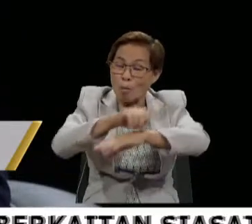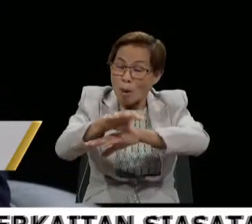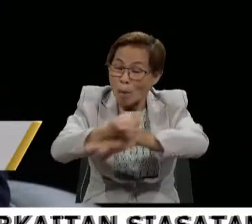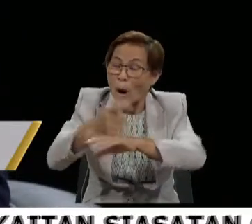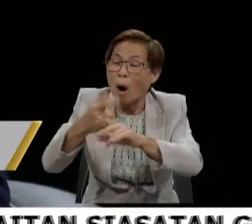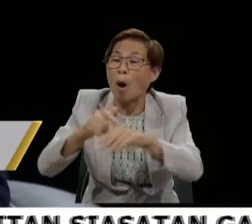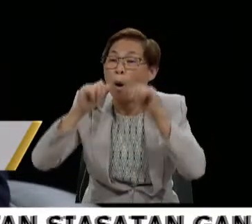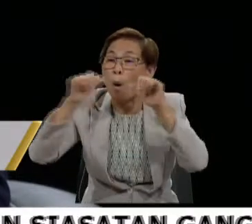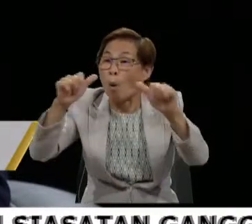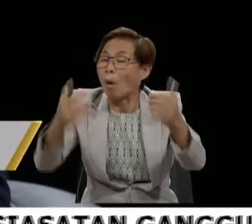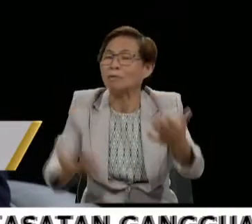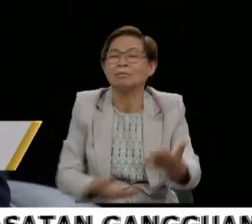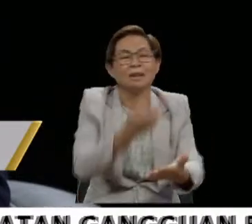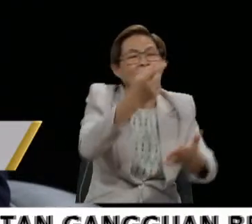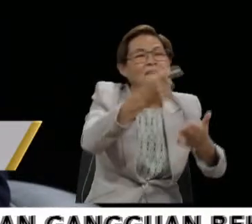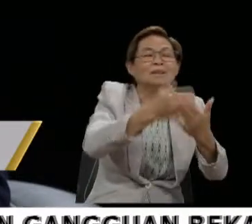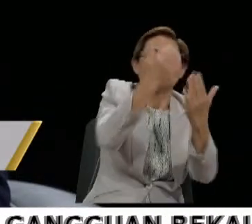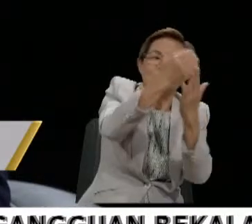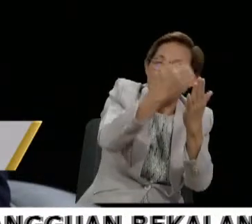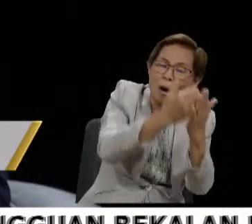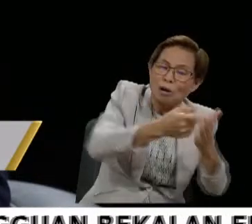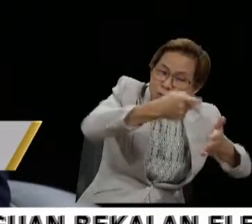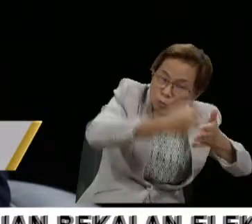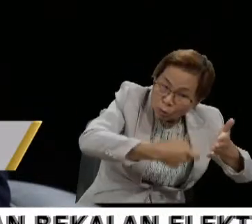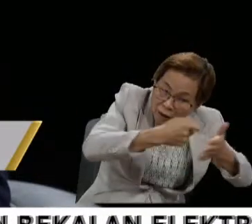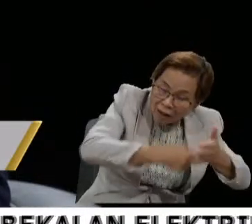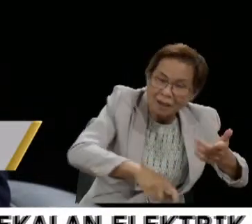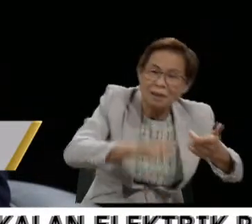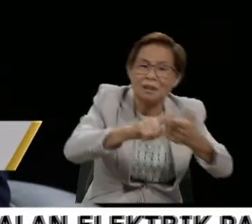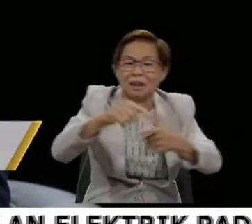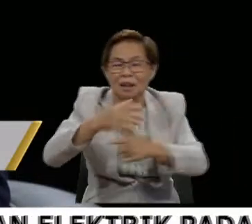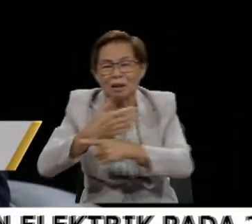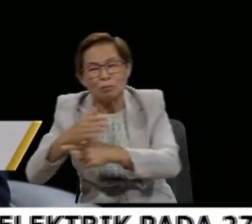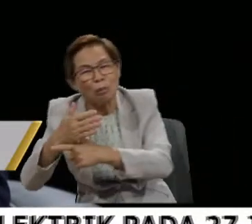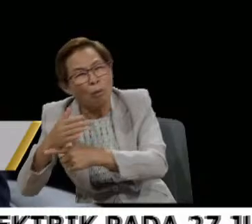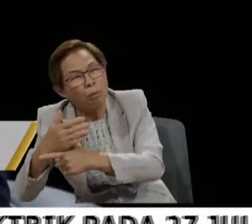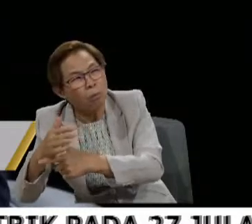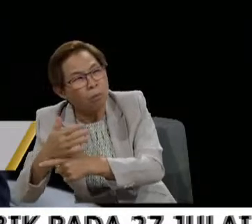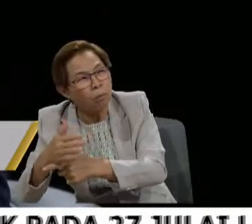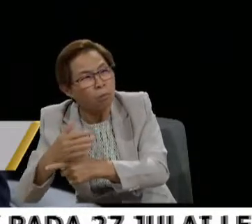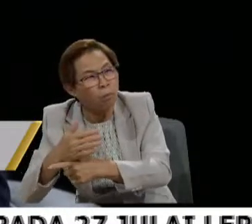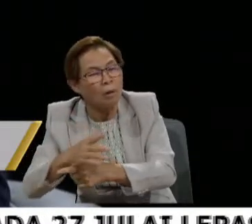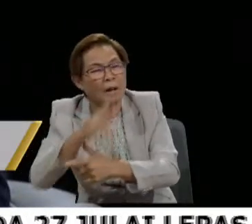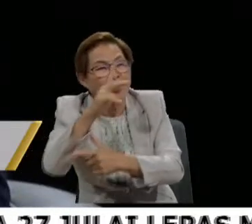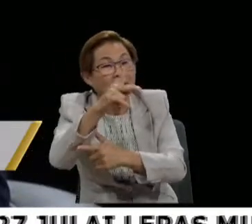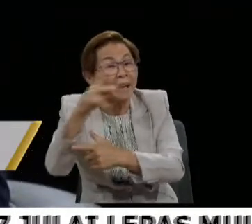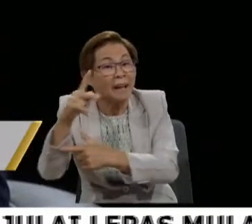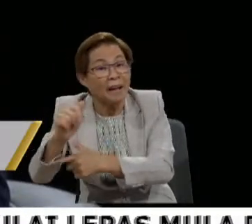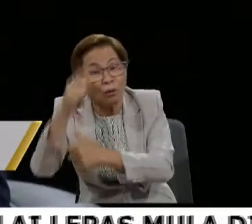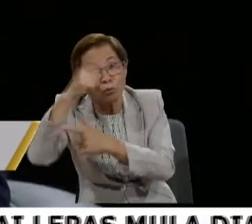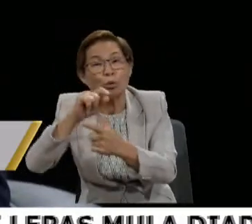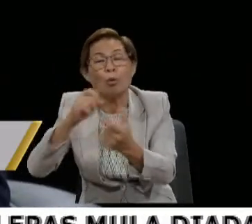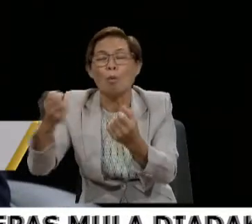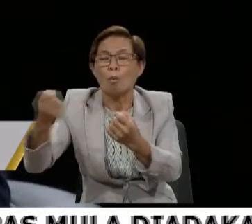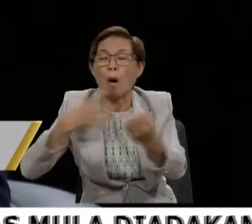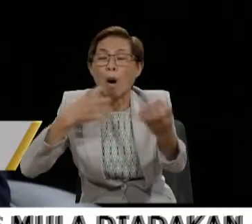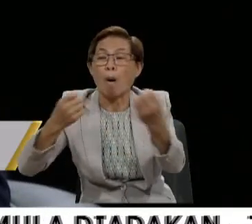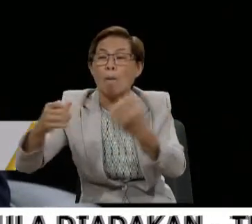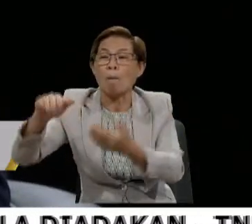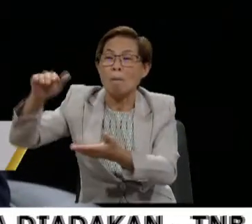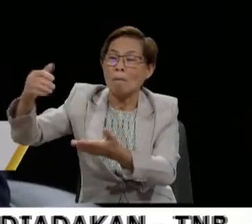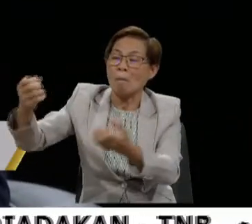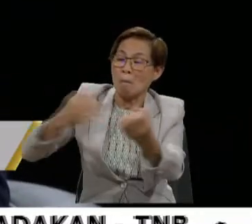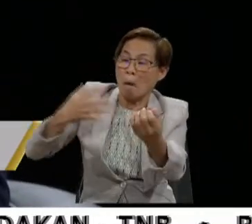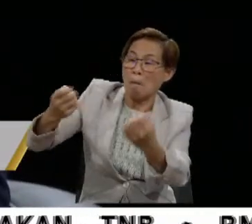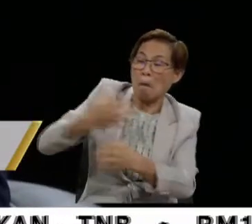mengenai beapa langkah Cukai ya dan ada akan berkongsi lagi KKA ini untuk maklum balas orang ramai